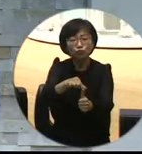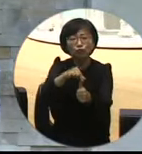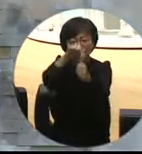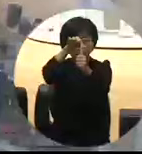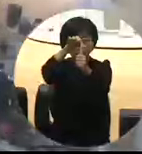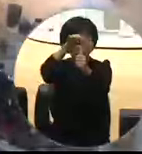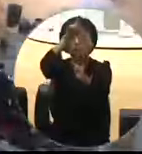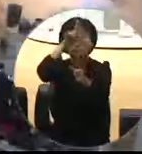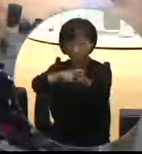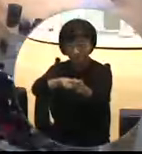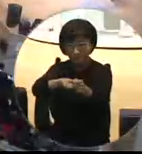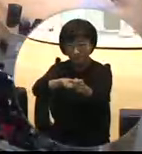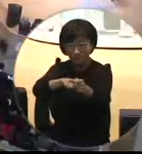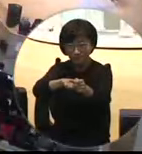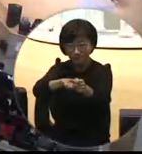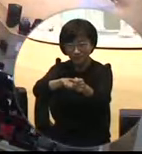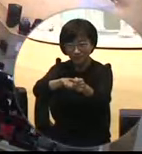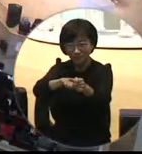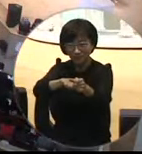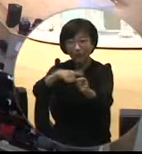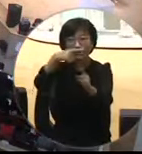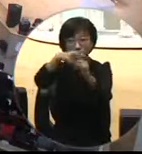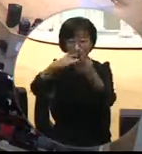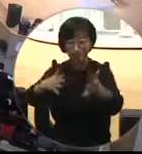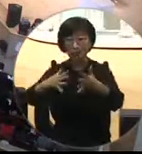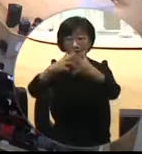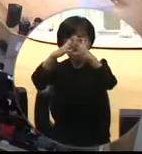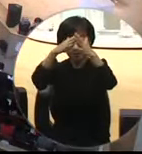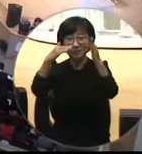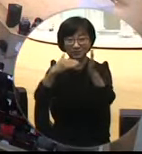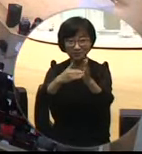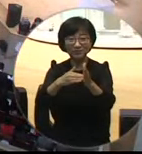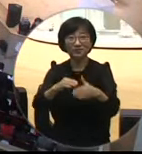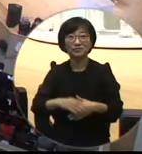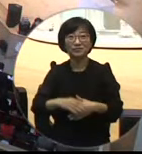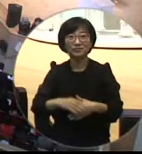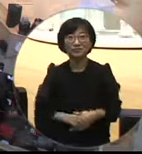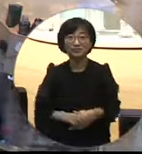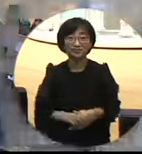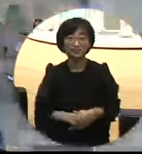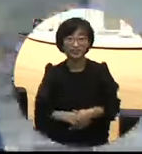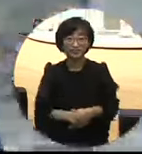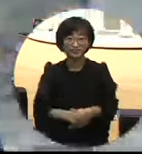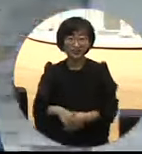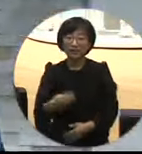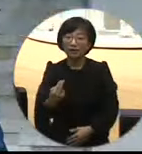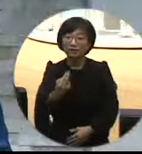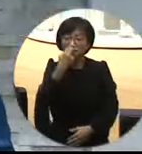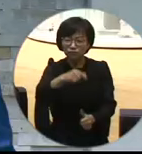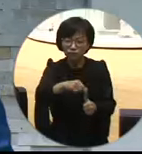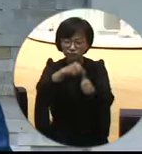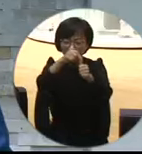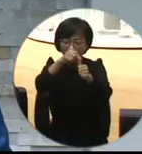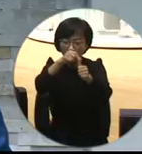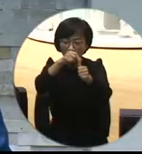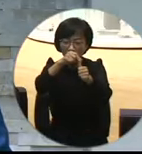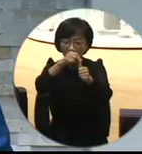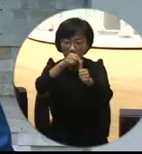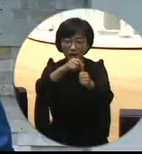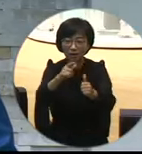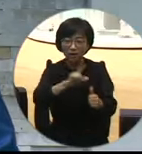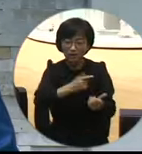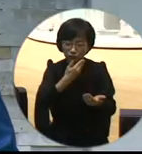돼요. 생명 구하는 선택. 여러분이 가장 하지 않는 겁니다. 생명을 구하는, 영혼을 살려낼 수